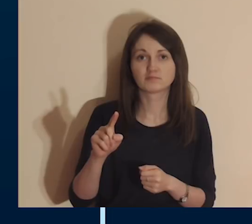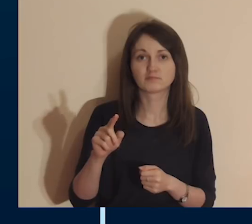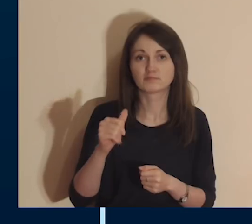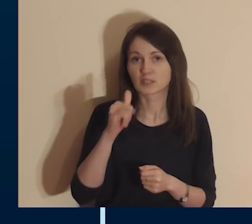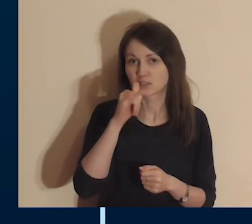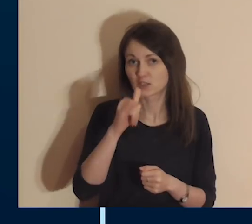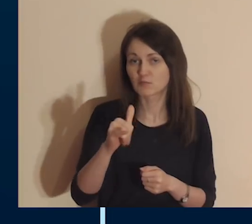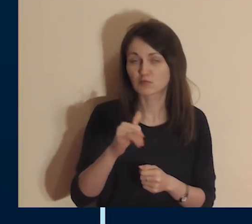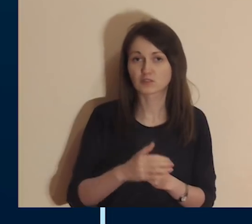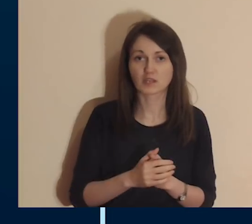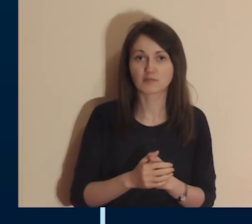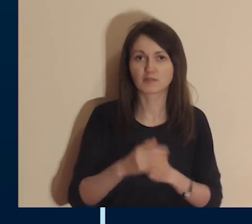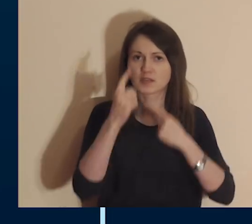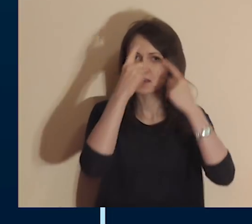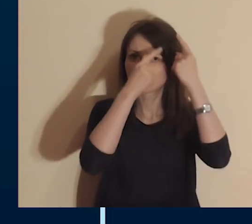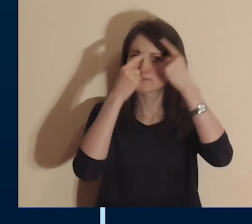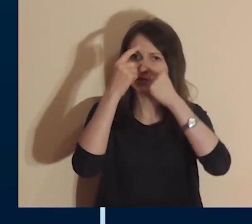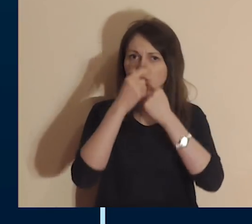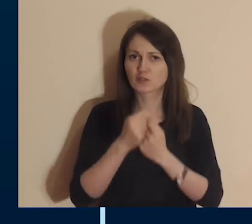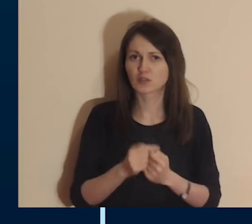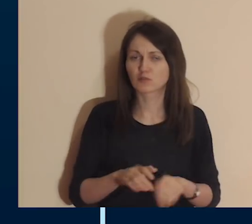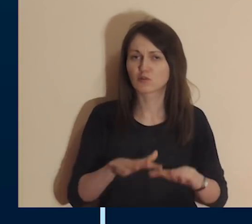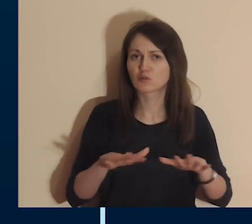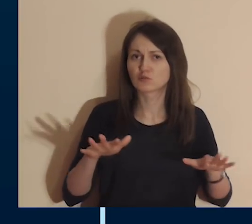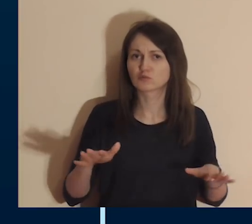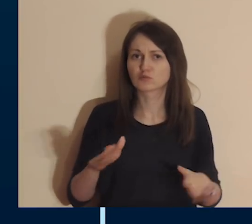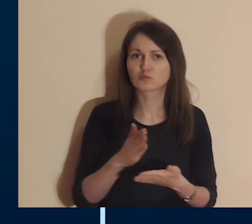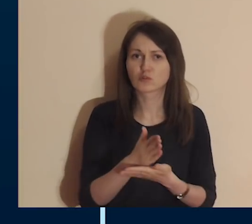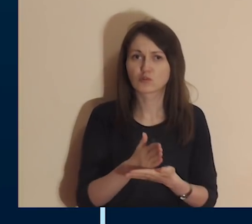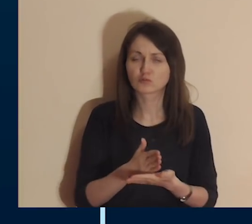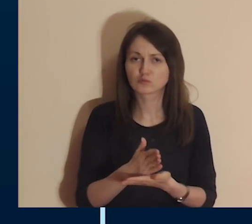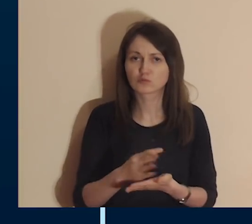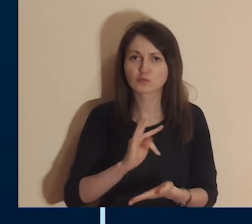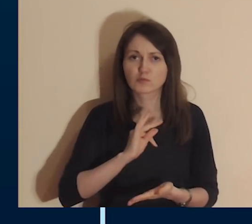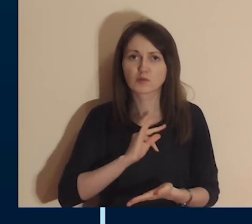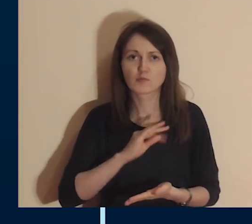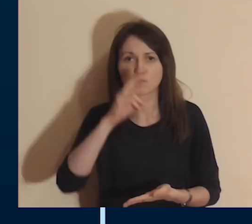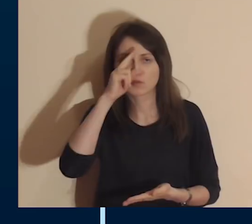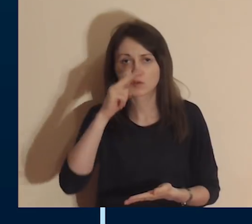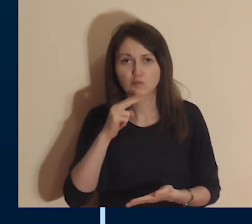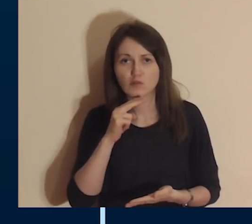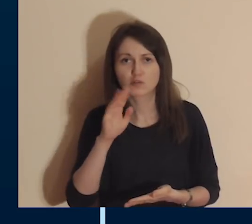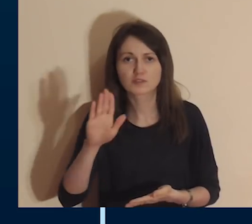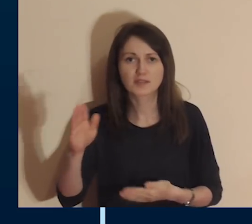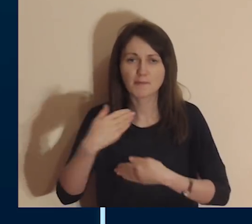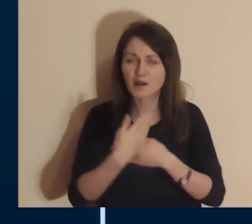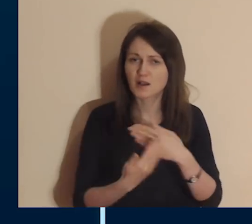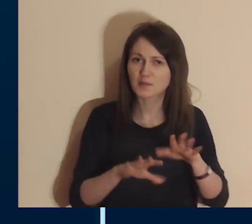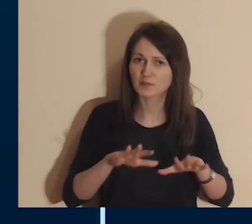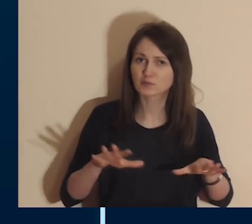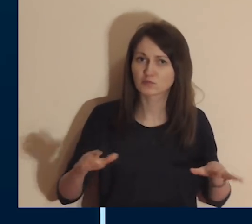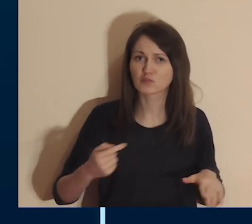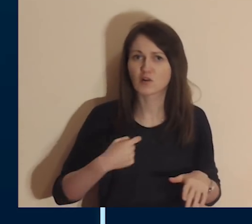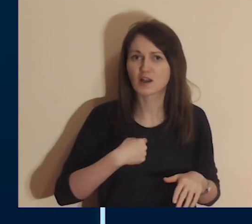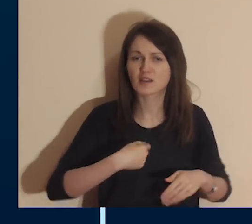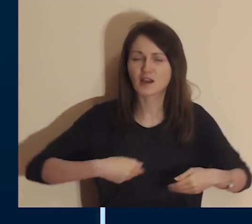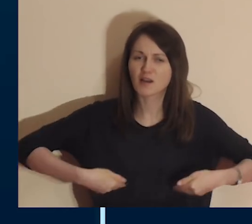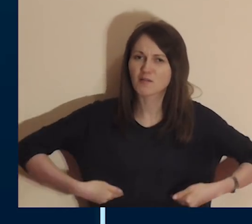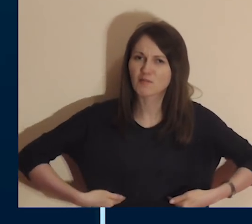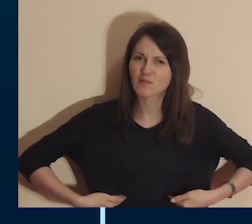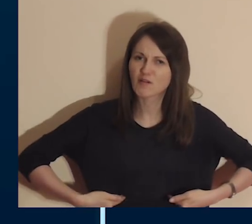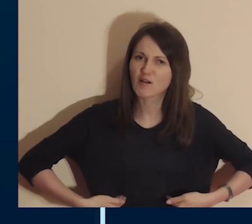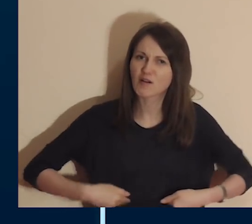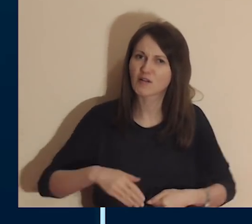Wtedy zastanowił się i rzekł: iluż to najemników mojego ojca ma pod dostatkiem chleba, a ja tu przymieram